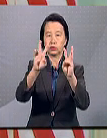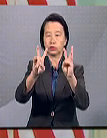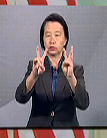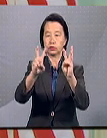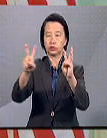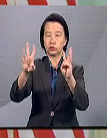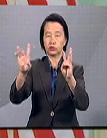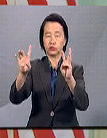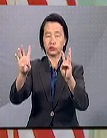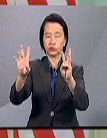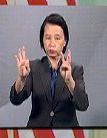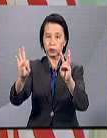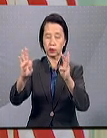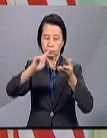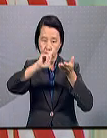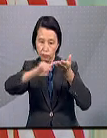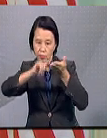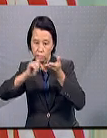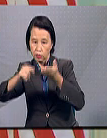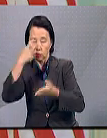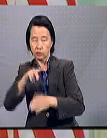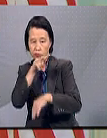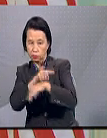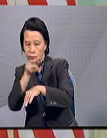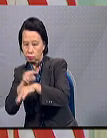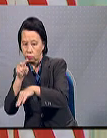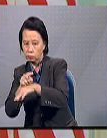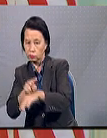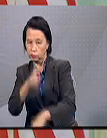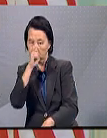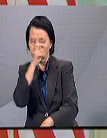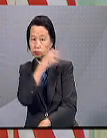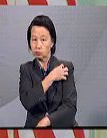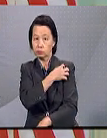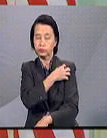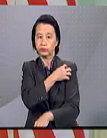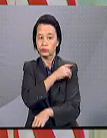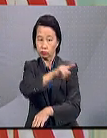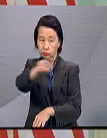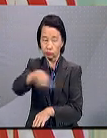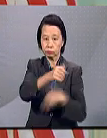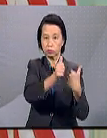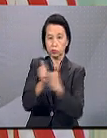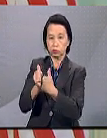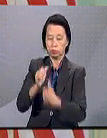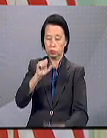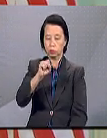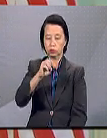66,729 pemeriksaan bagi memantau dan menguatkuasa pematuhan SOP PKPP.